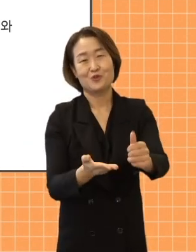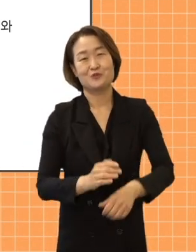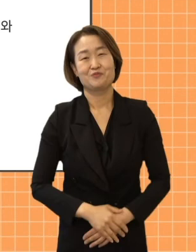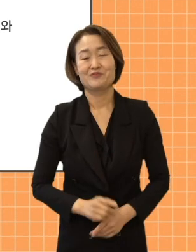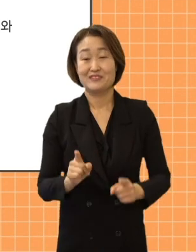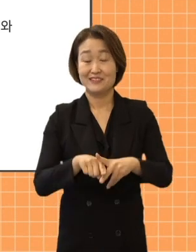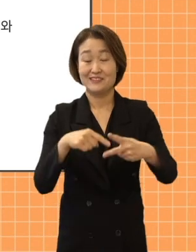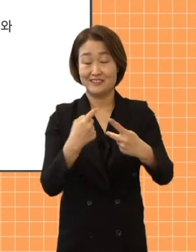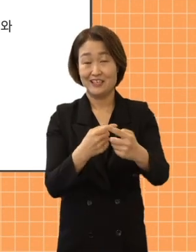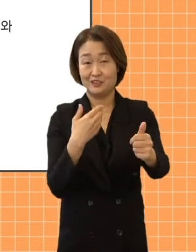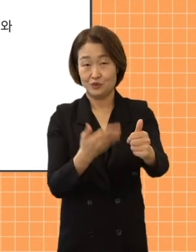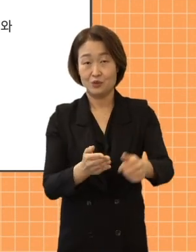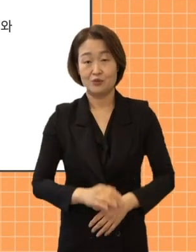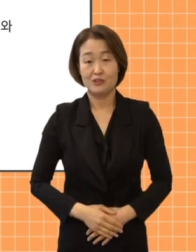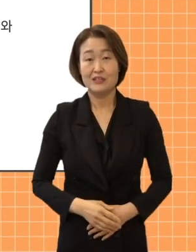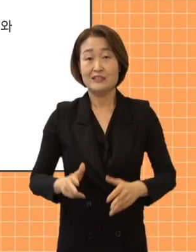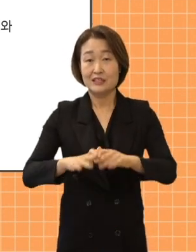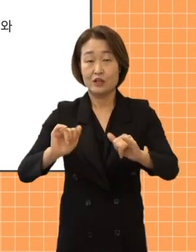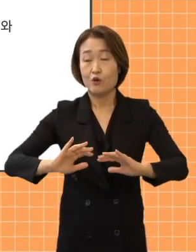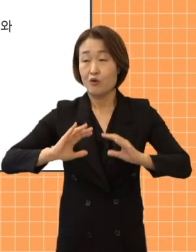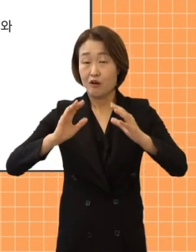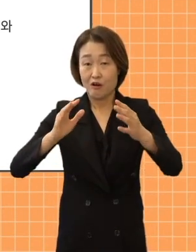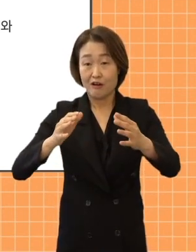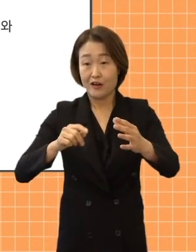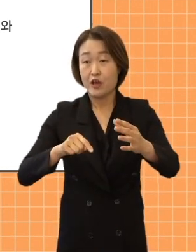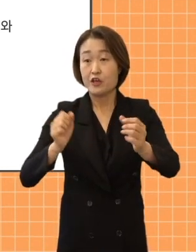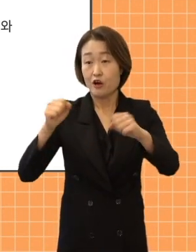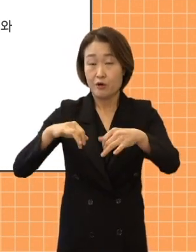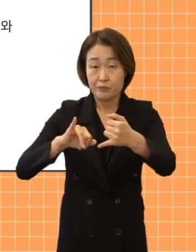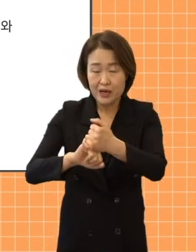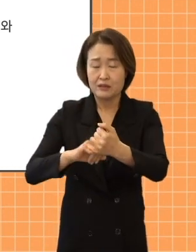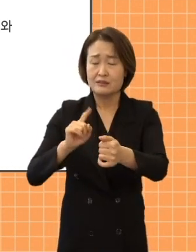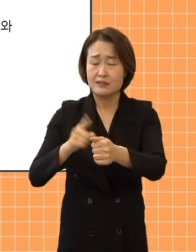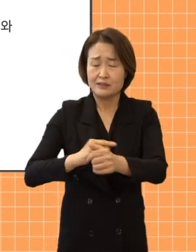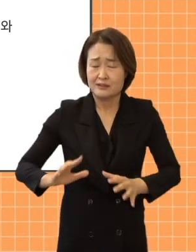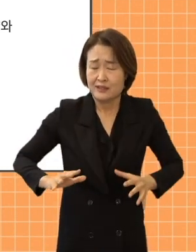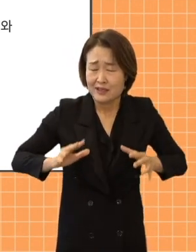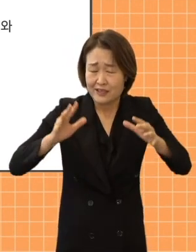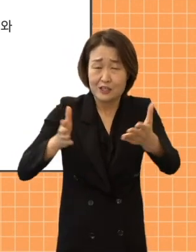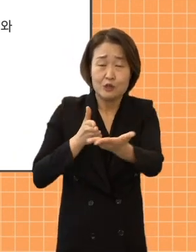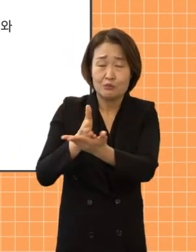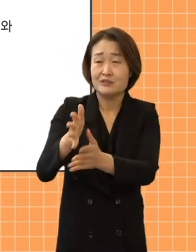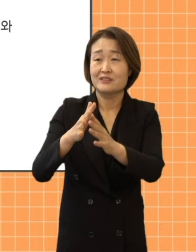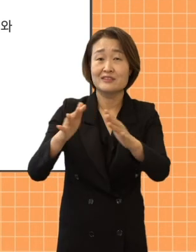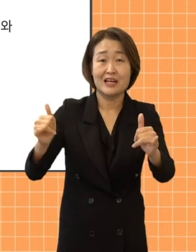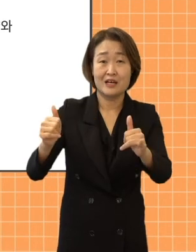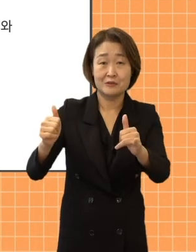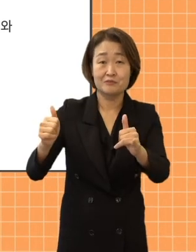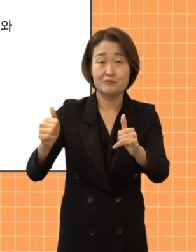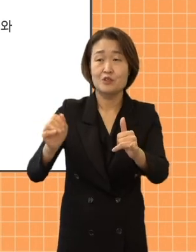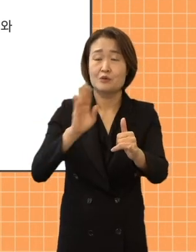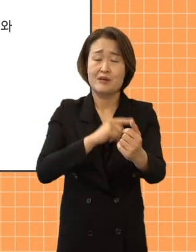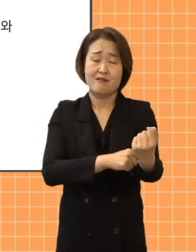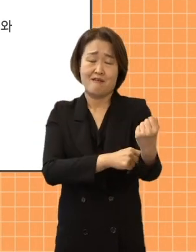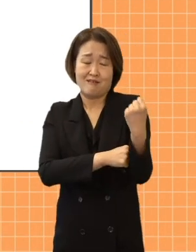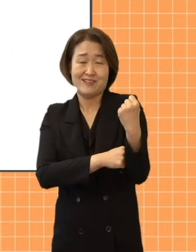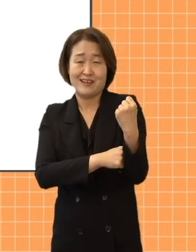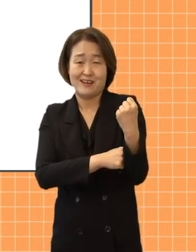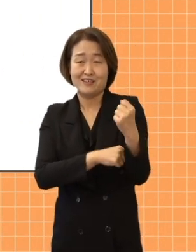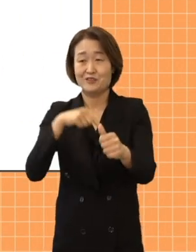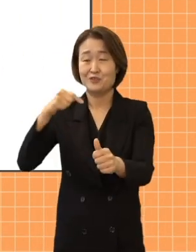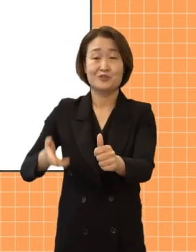사업입니다. 2019년에는 유엔 장애인 권리협약 전문가 심화 연수를 통해 세계 장애 분야 전문가들을